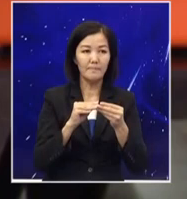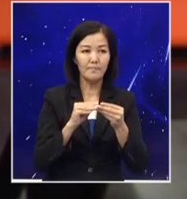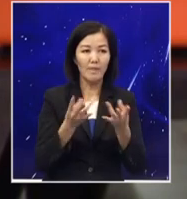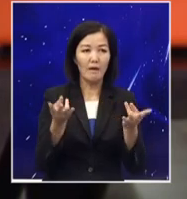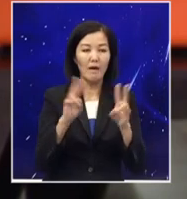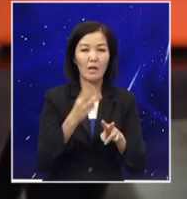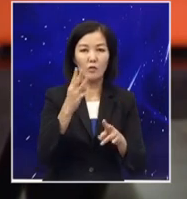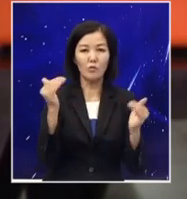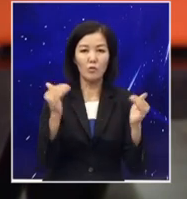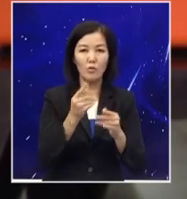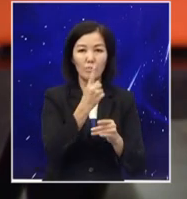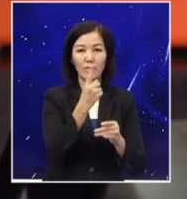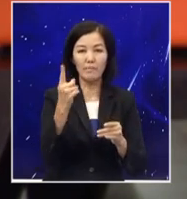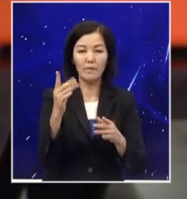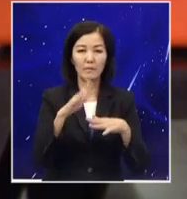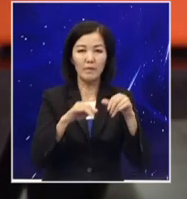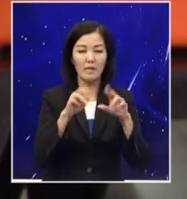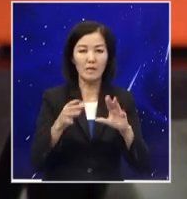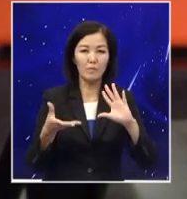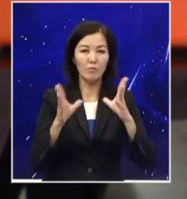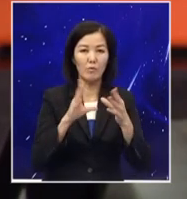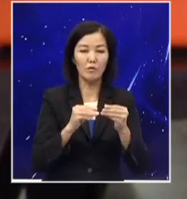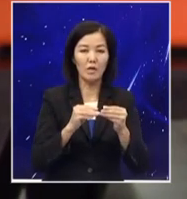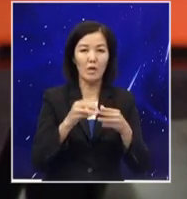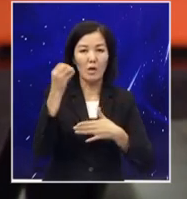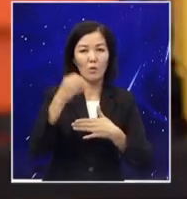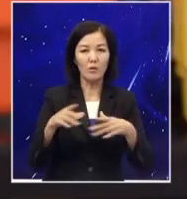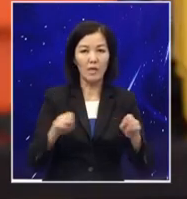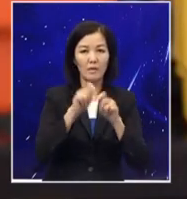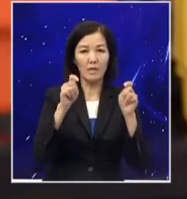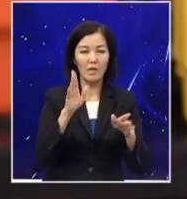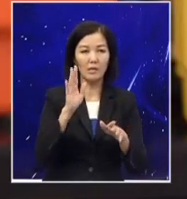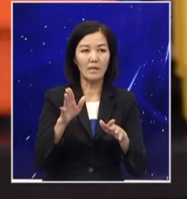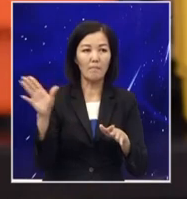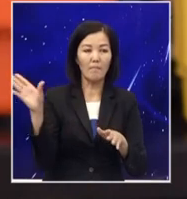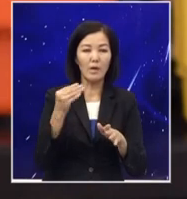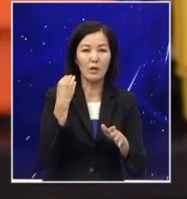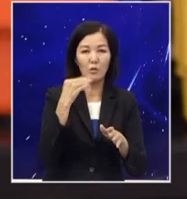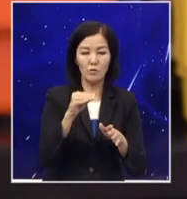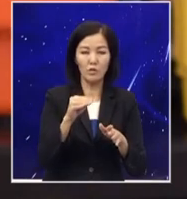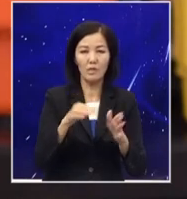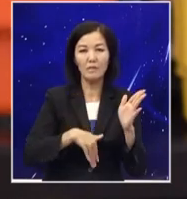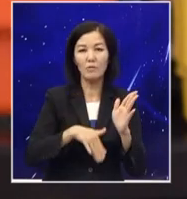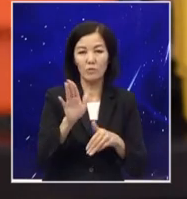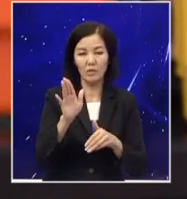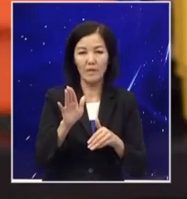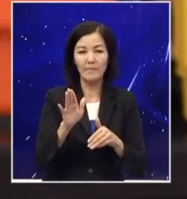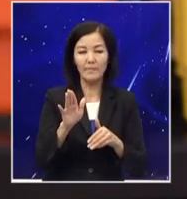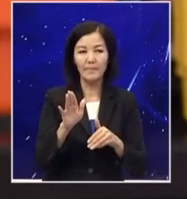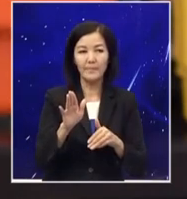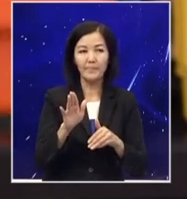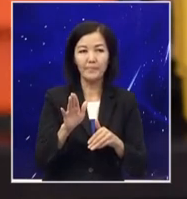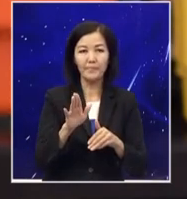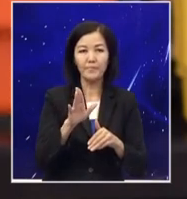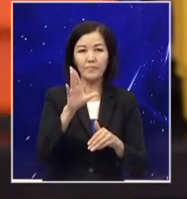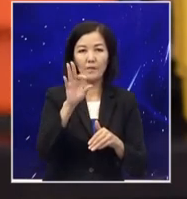қалған 3 колледж 1-1 мамандықтар бойынша құзыреттілік орталықтар ашады. Бәрі сапалы, ең бастысы бұлардың бәрі